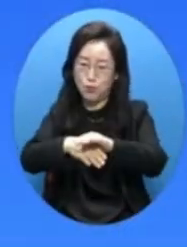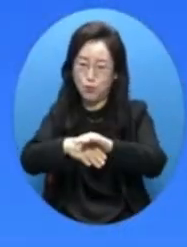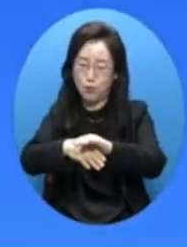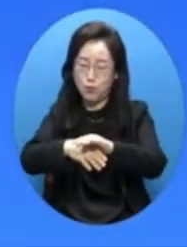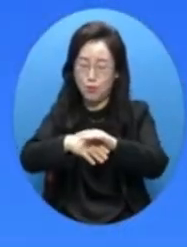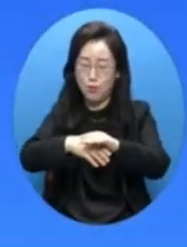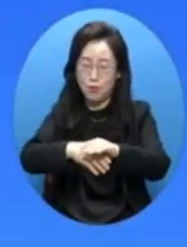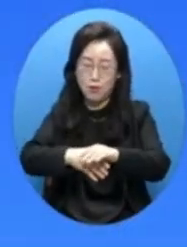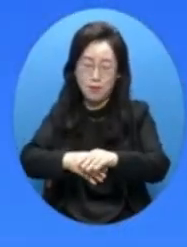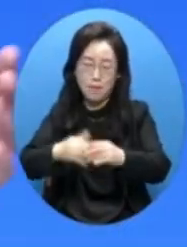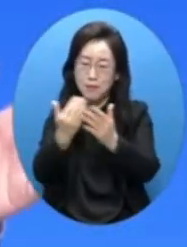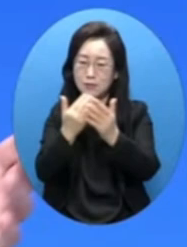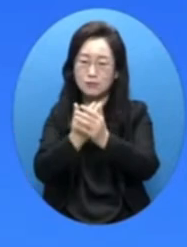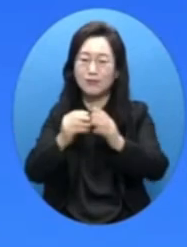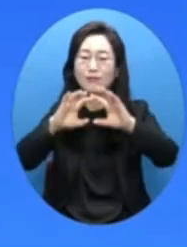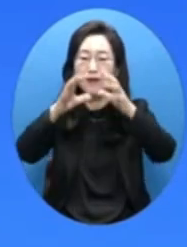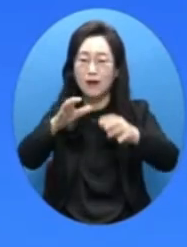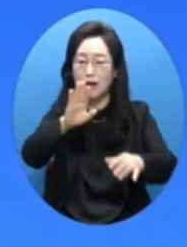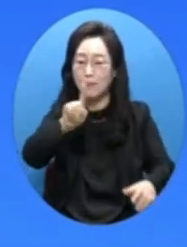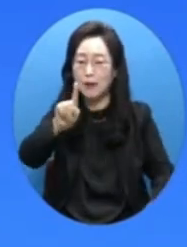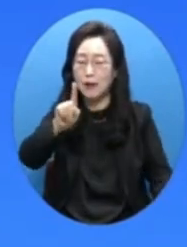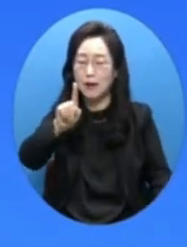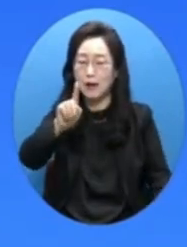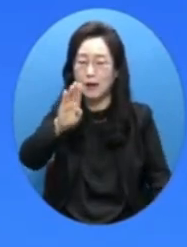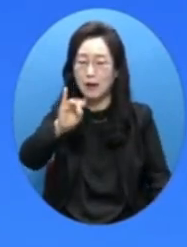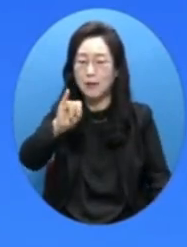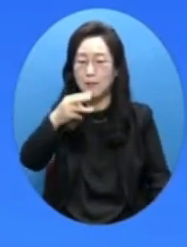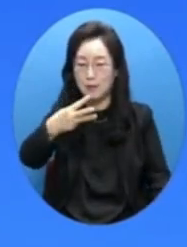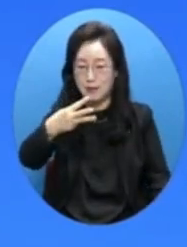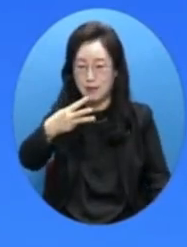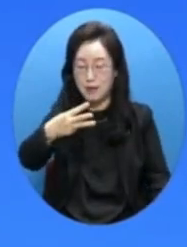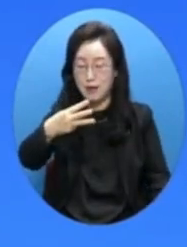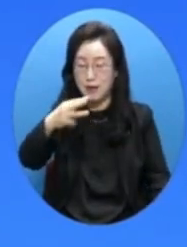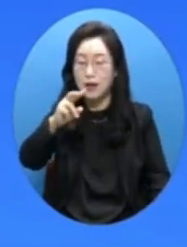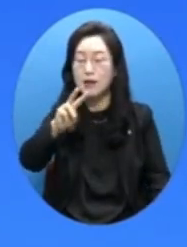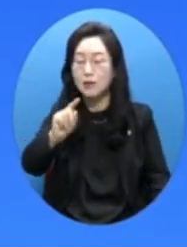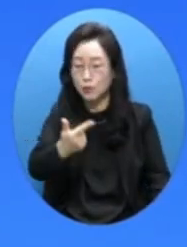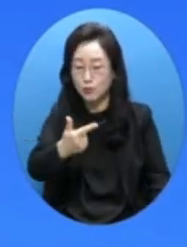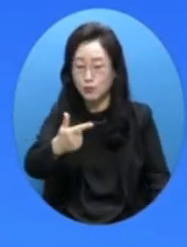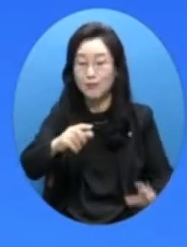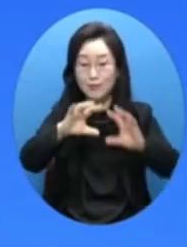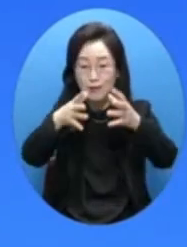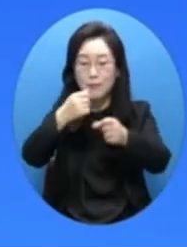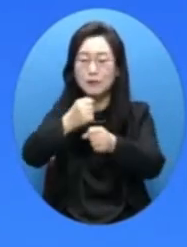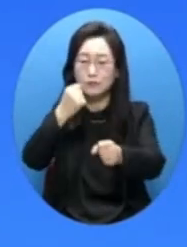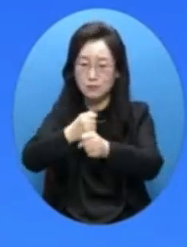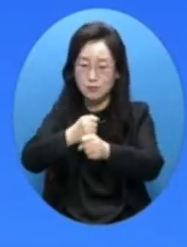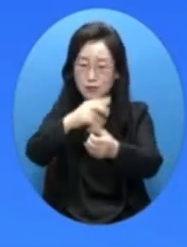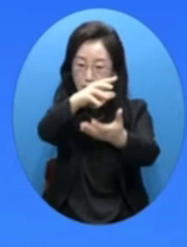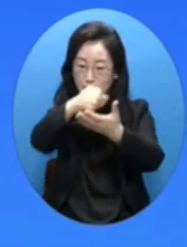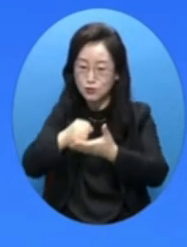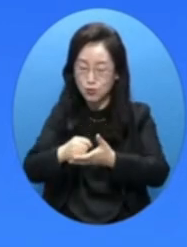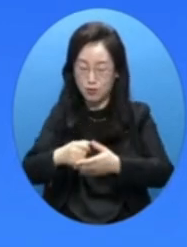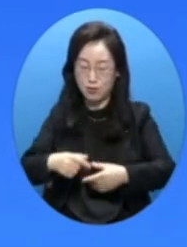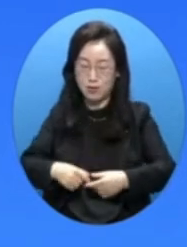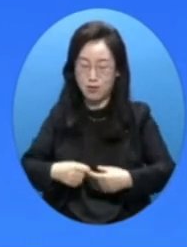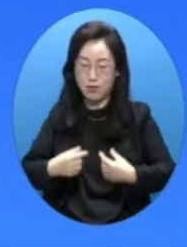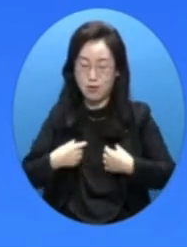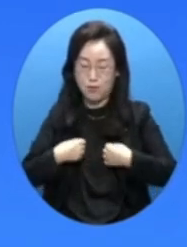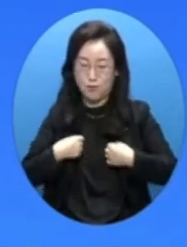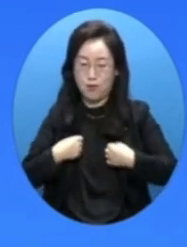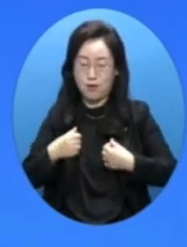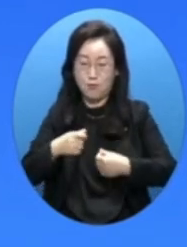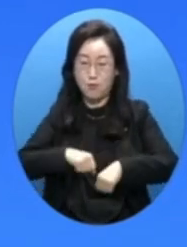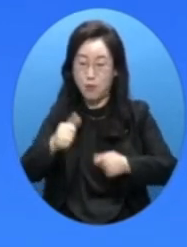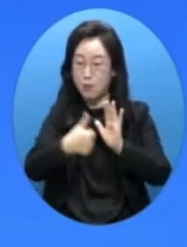만든 그러한 그 외투인데 요즘 말하면 명품입니다